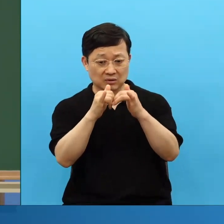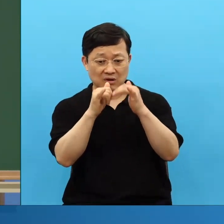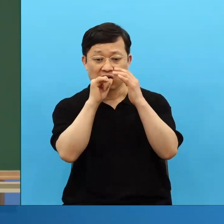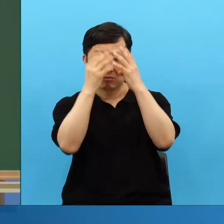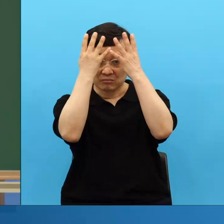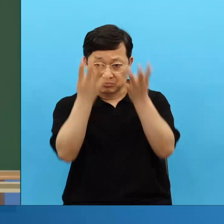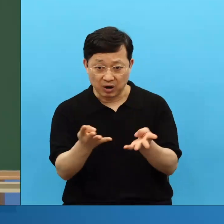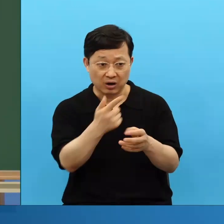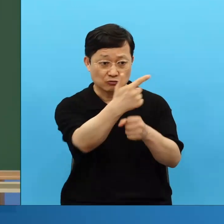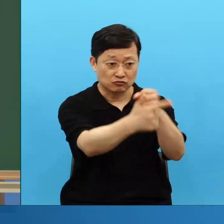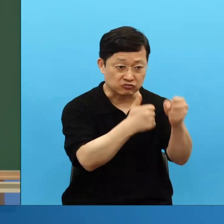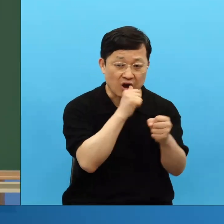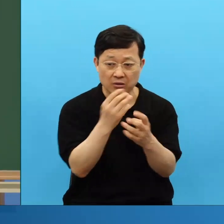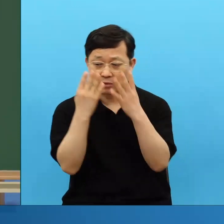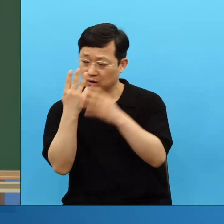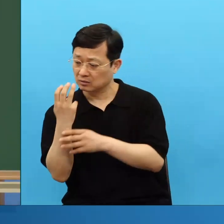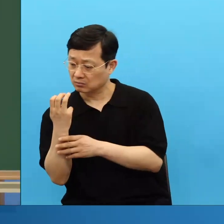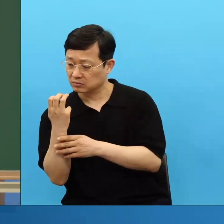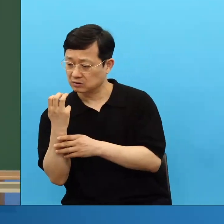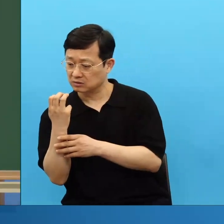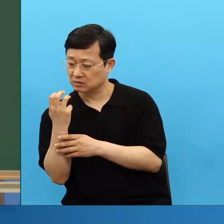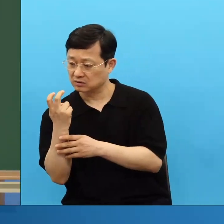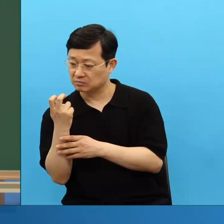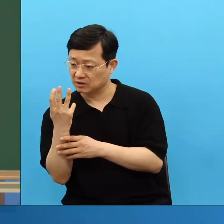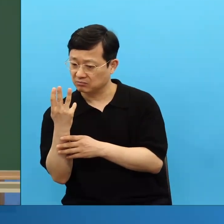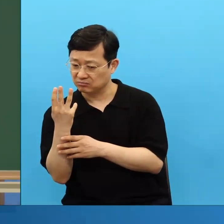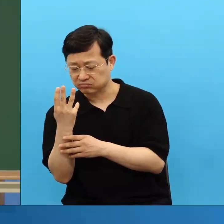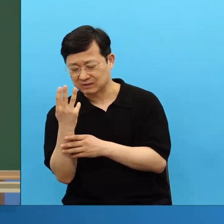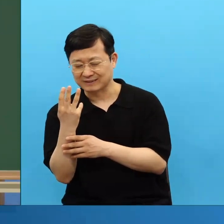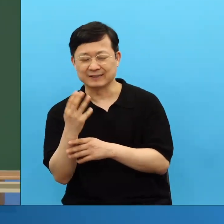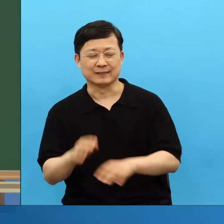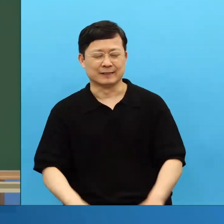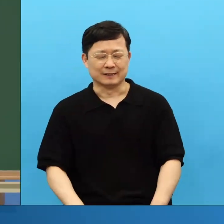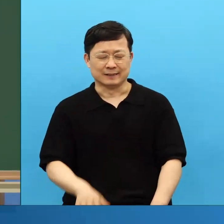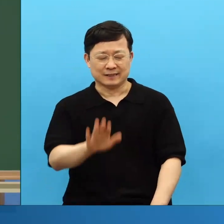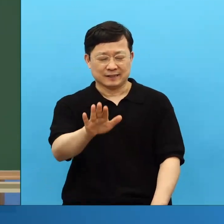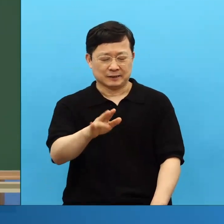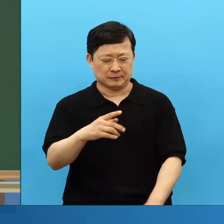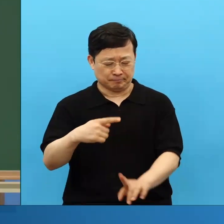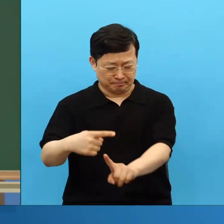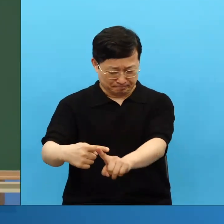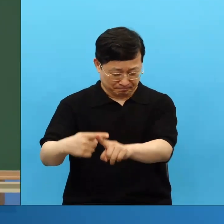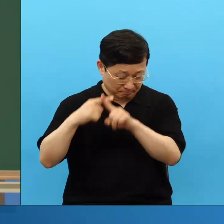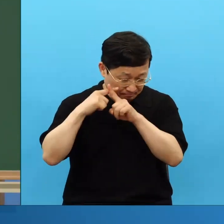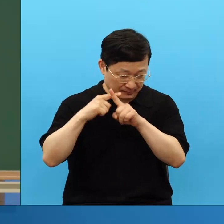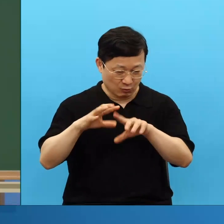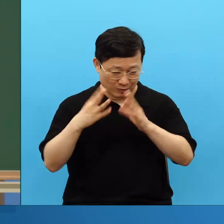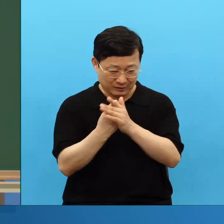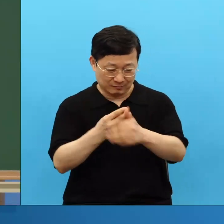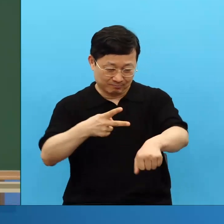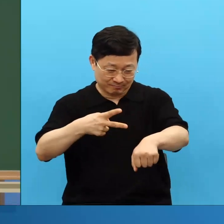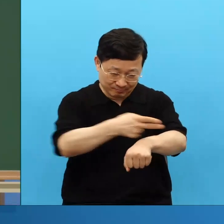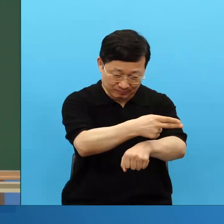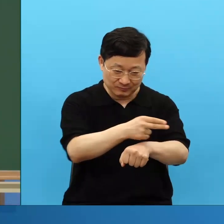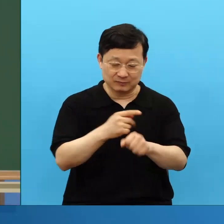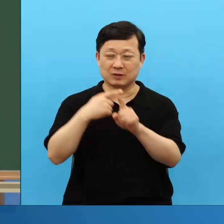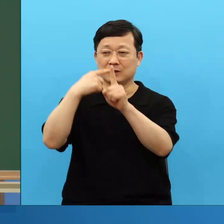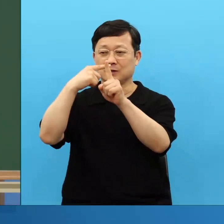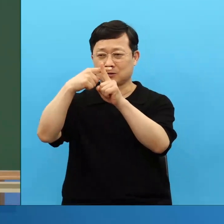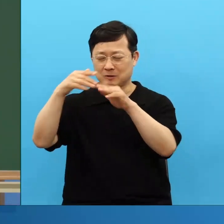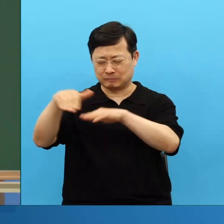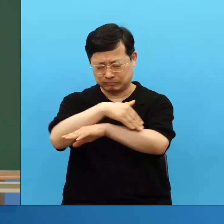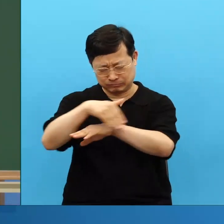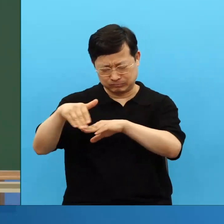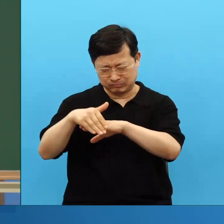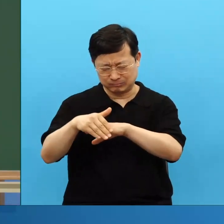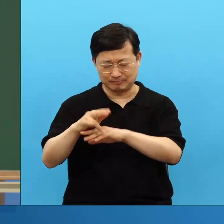그래서 정말 이제는 제가 복음 속으로 들어가겠습니다. 근데 몇 달 전부터 교회에 안 보여요. 예배